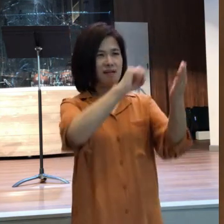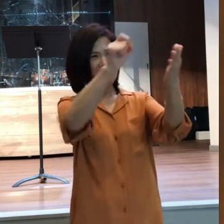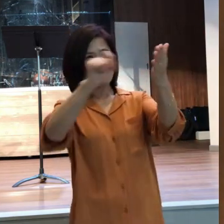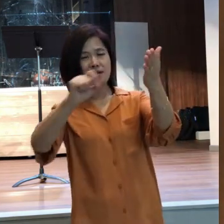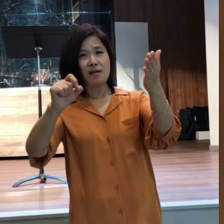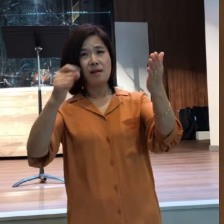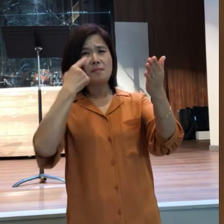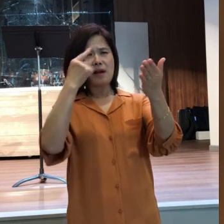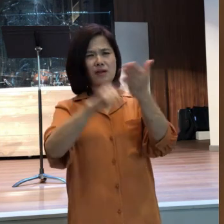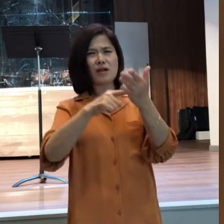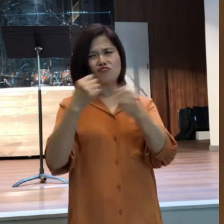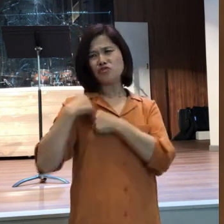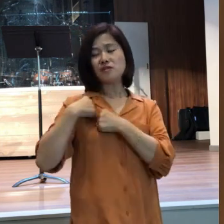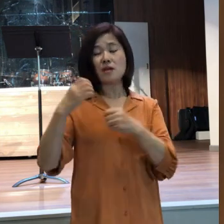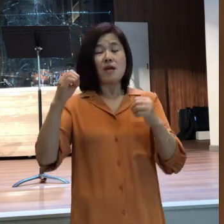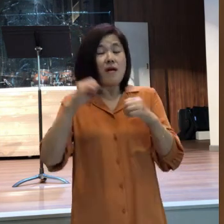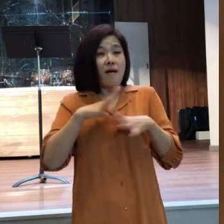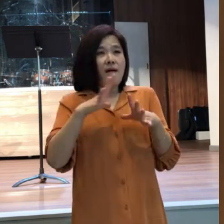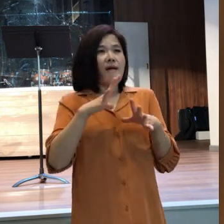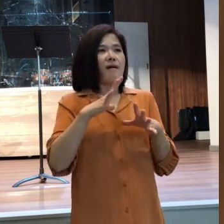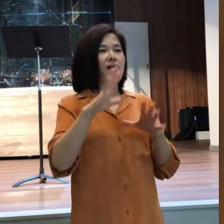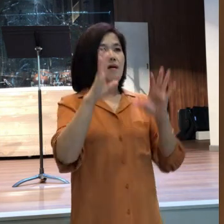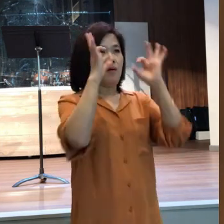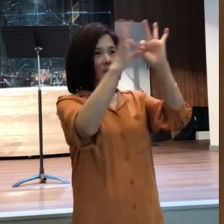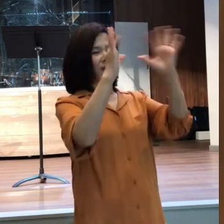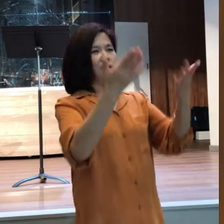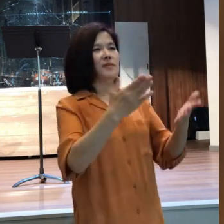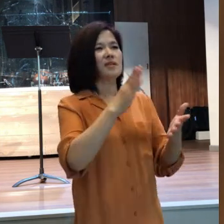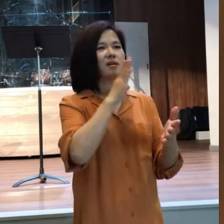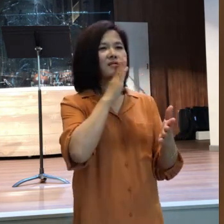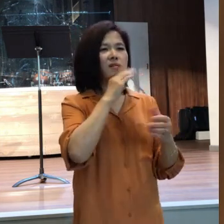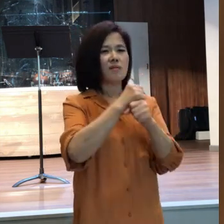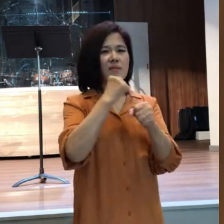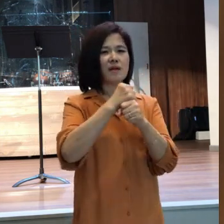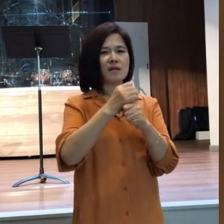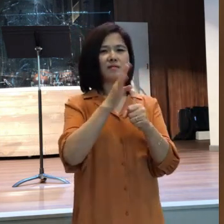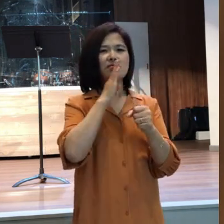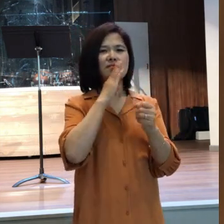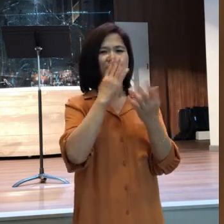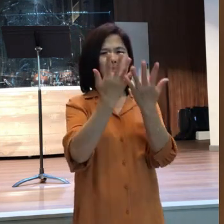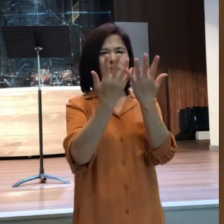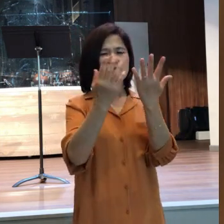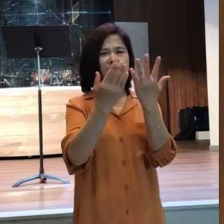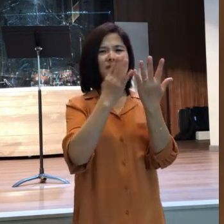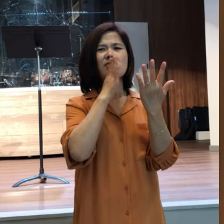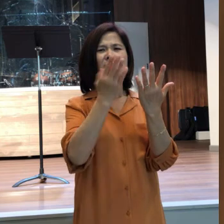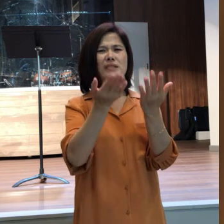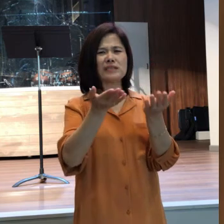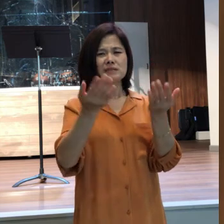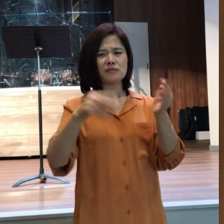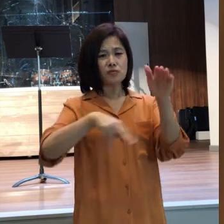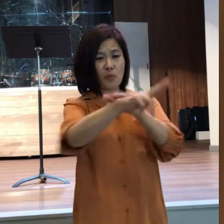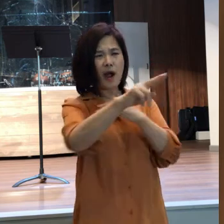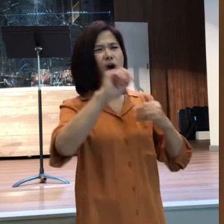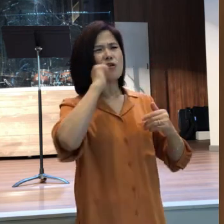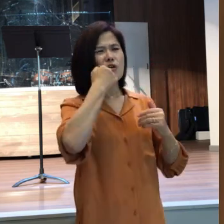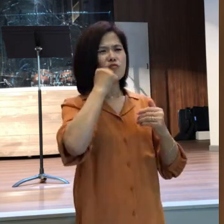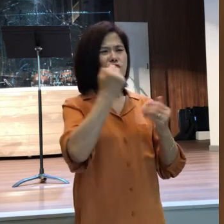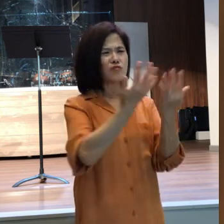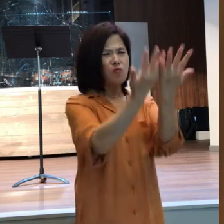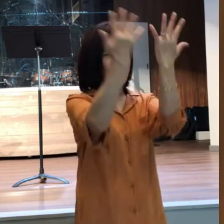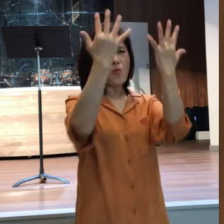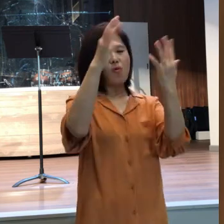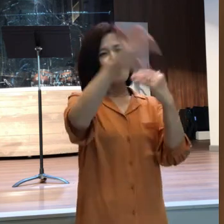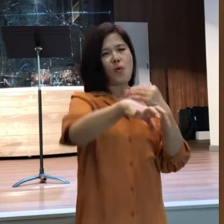그를 발견한 군인들이 놀랍니다. 전선이 얽힌 철조망, 탈출이 어렵게 철조망 앞에